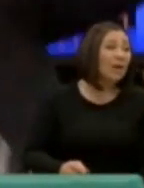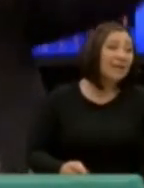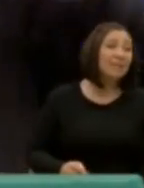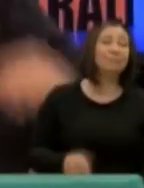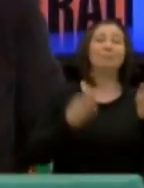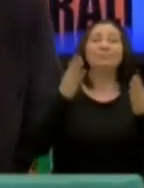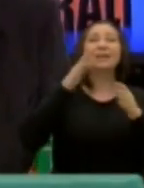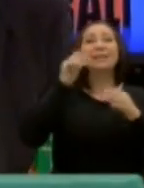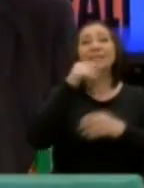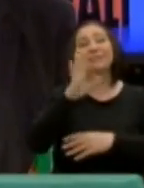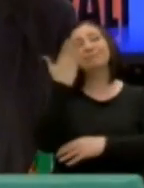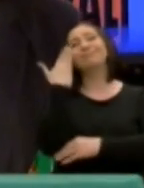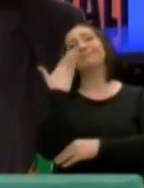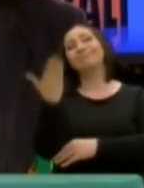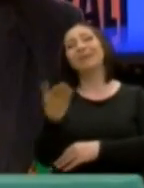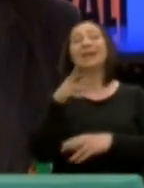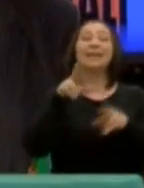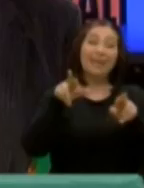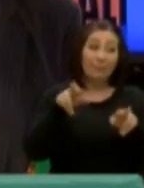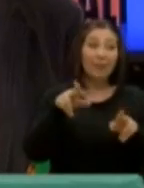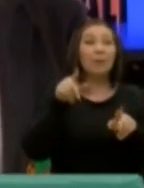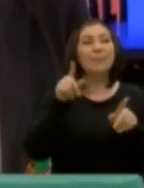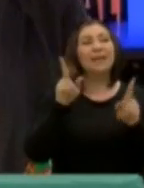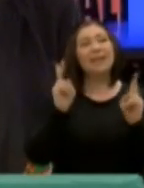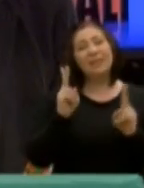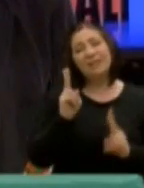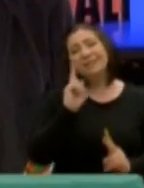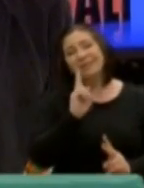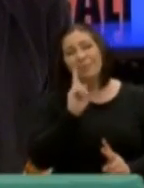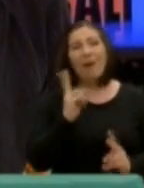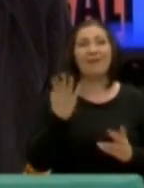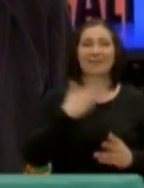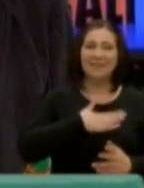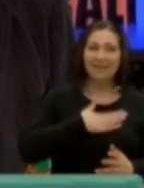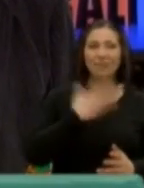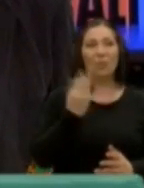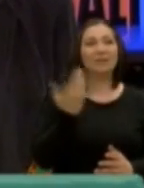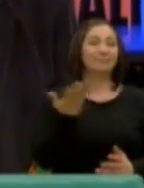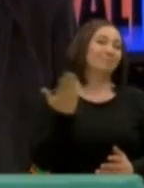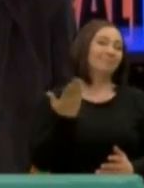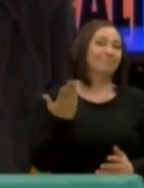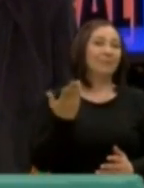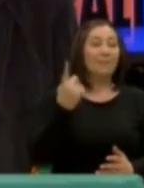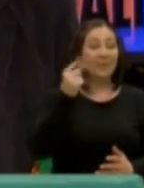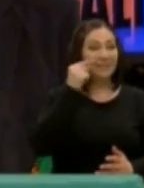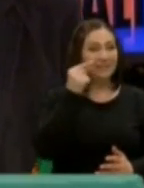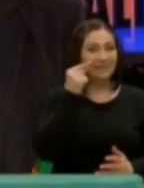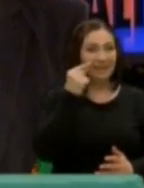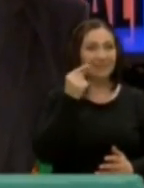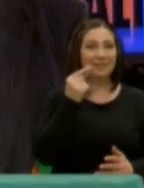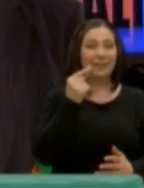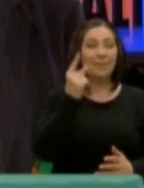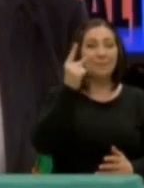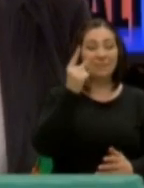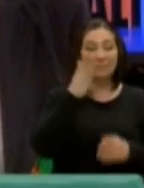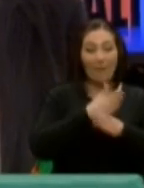oturup manzaraya bakmayı filan şey. Bunlar genelde bir de mütevazı şeylerdir. Yani bir insan bir